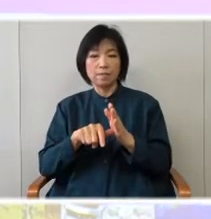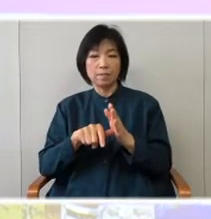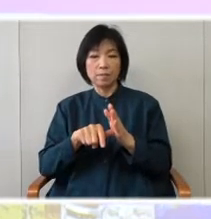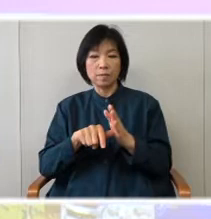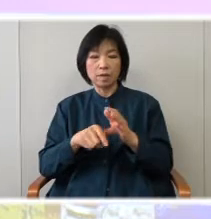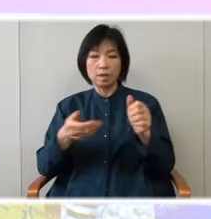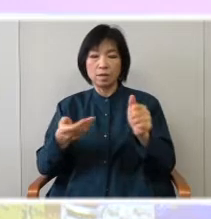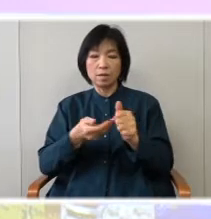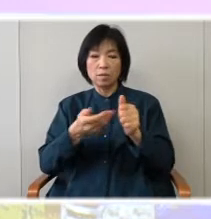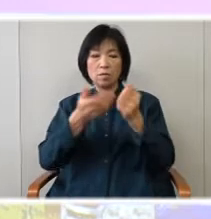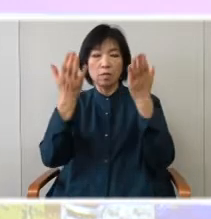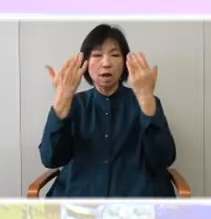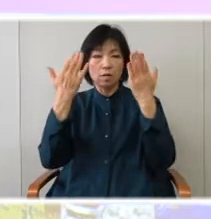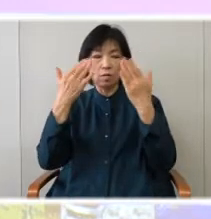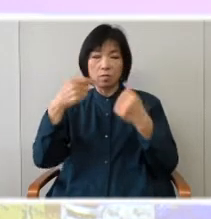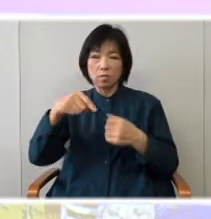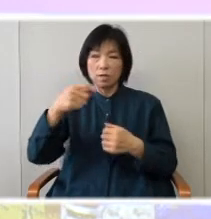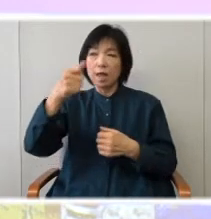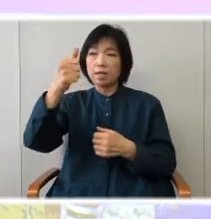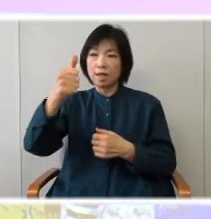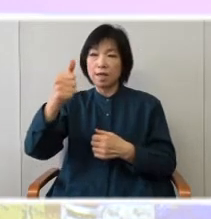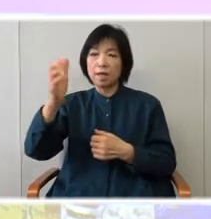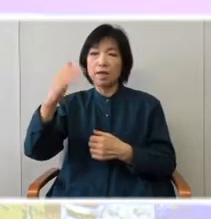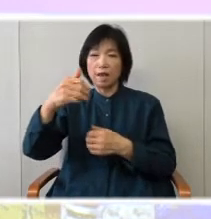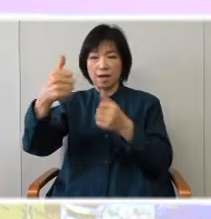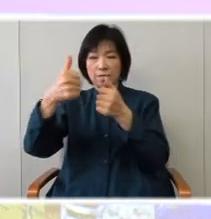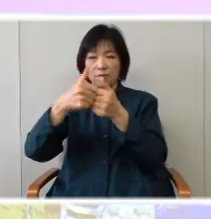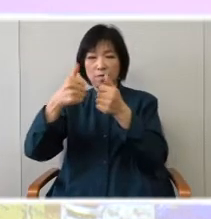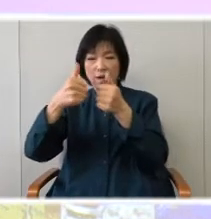まあ、洋学校の先生からですね、相談を受けて、